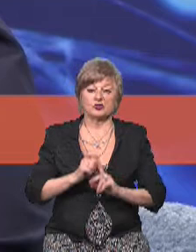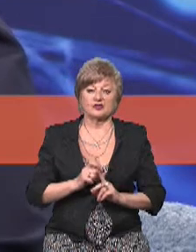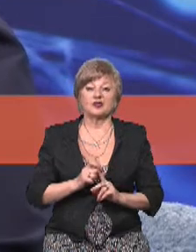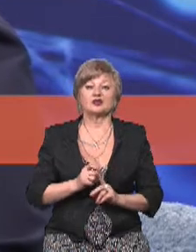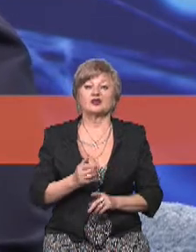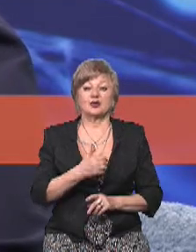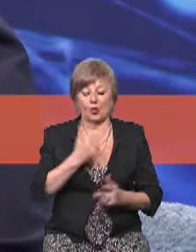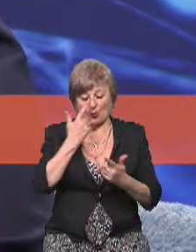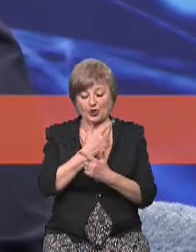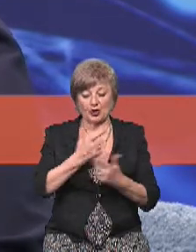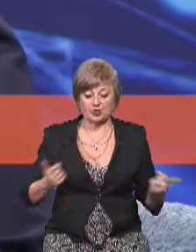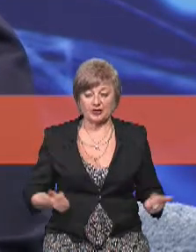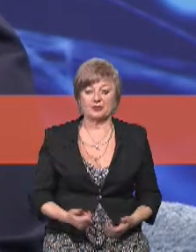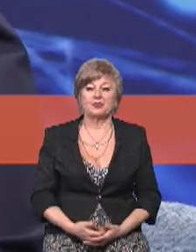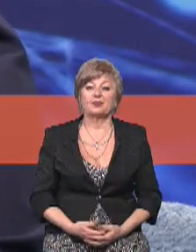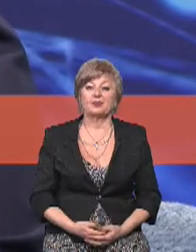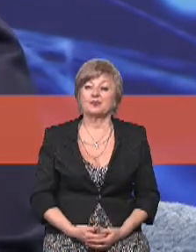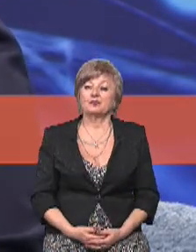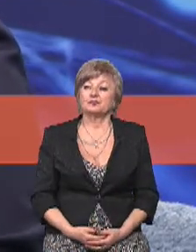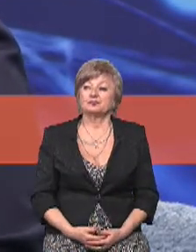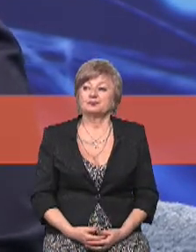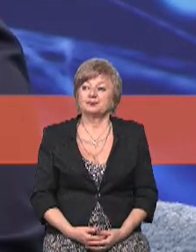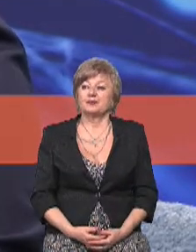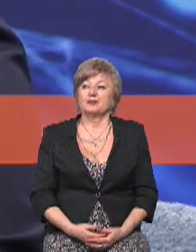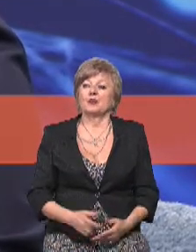потім оприлюднимо. Пане Олександре,